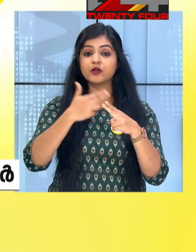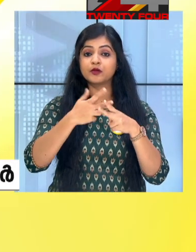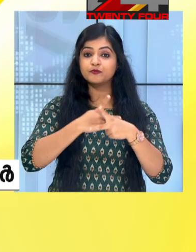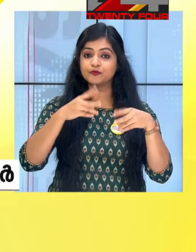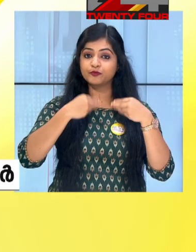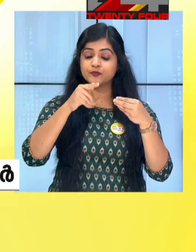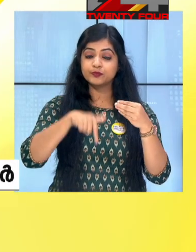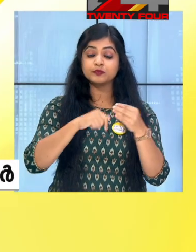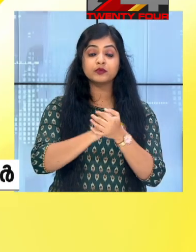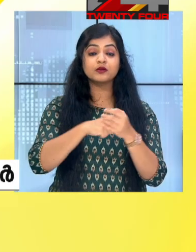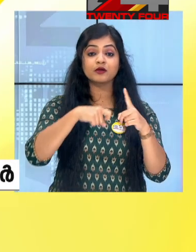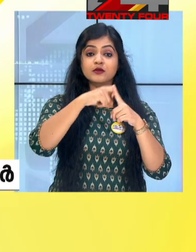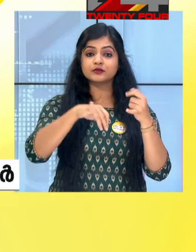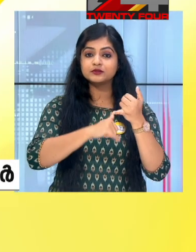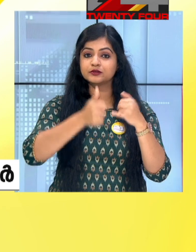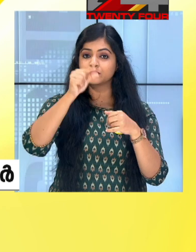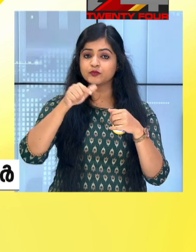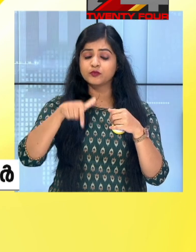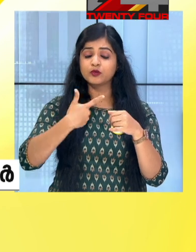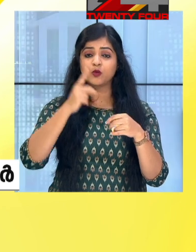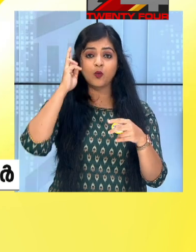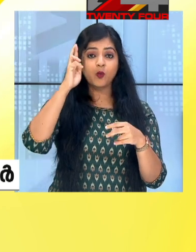പ്രതീക്ഷ എത്രത്തോളം പങ്കുവെക്കുന്നുണ്ട്?